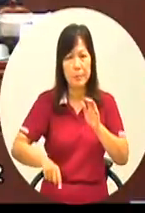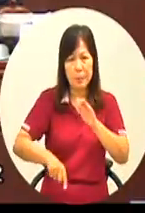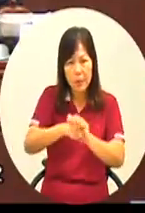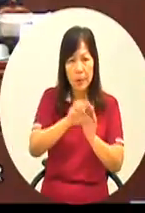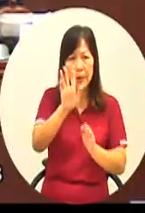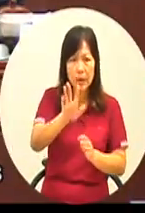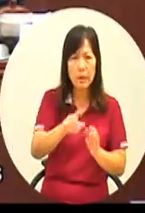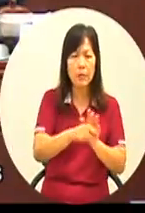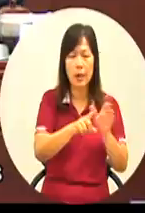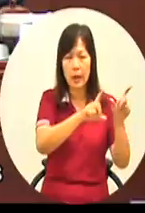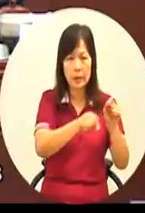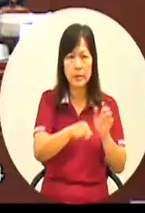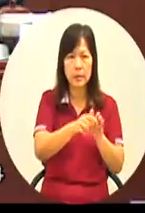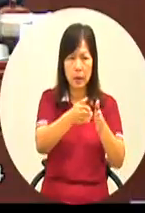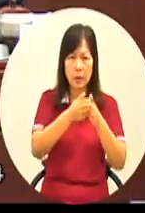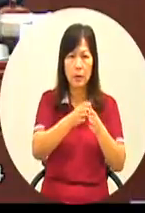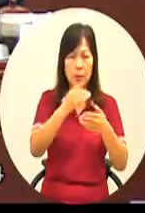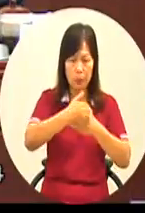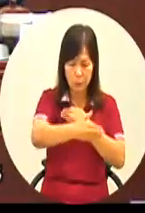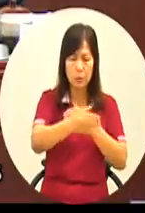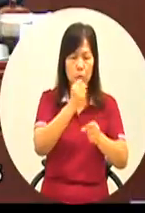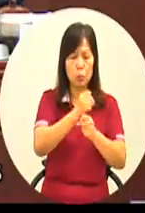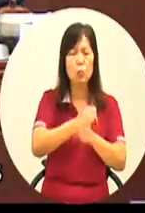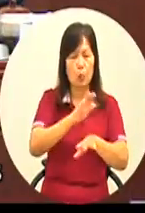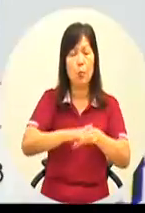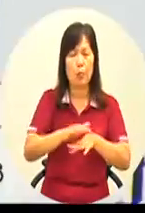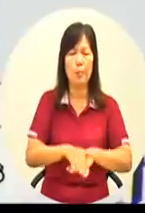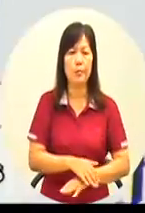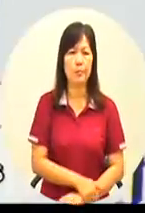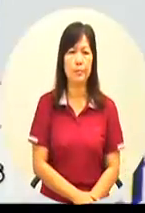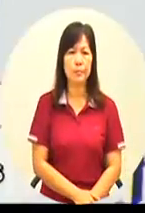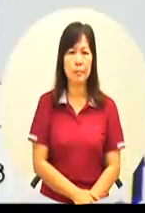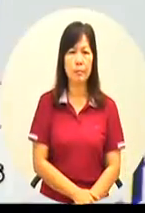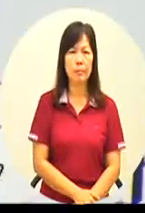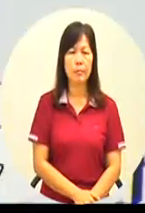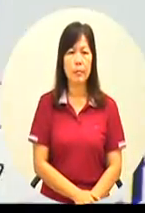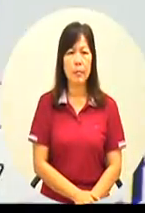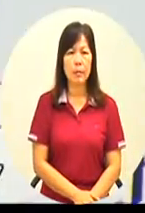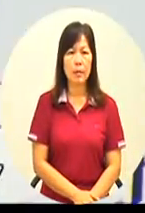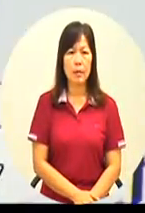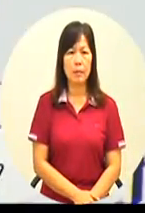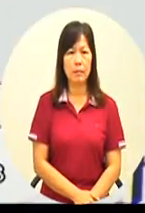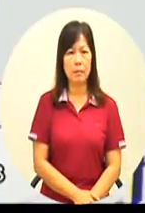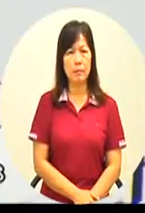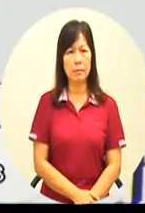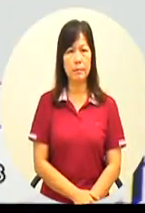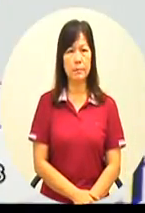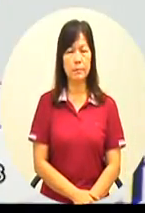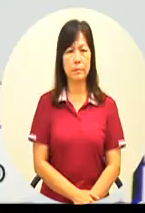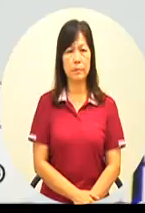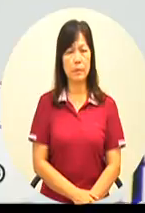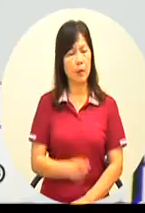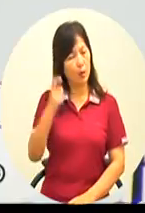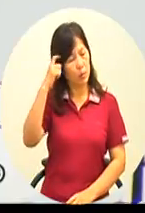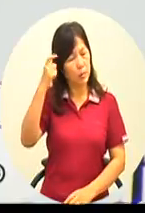会依照应该要有的程序来进行办理。 好， 我想这是我们